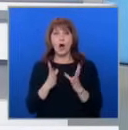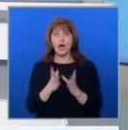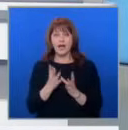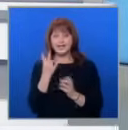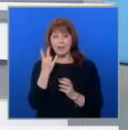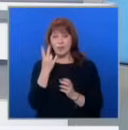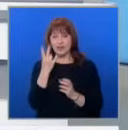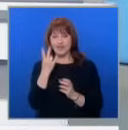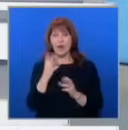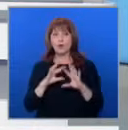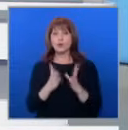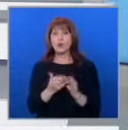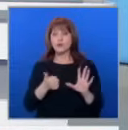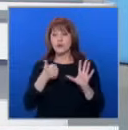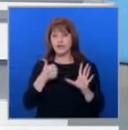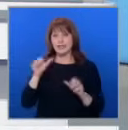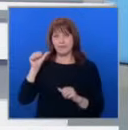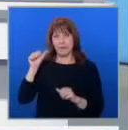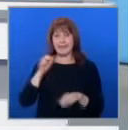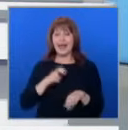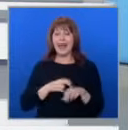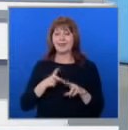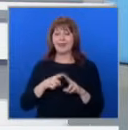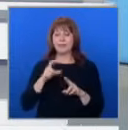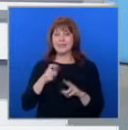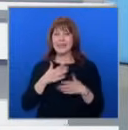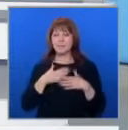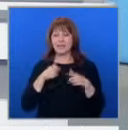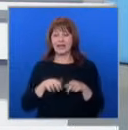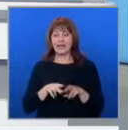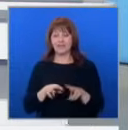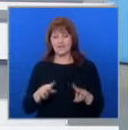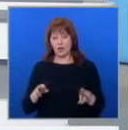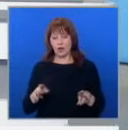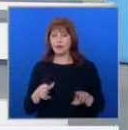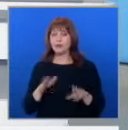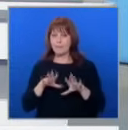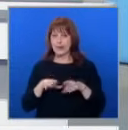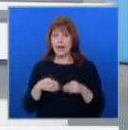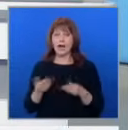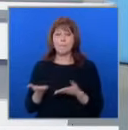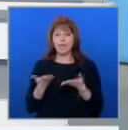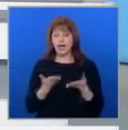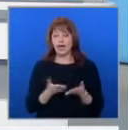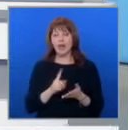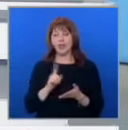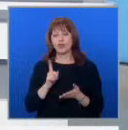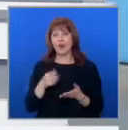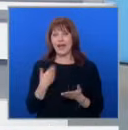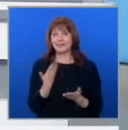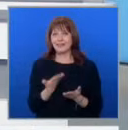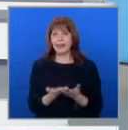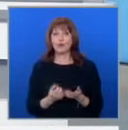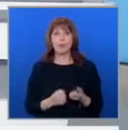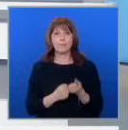политически сили. ДПС и Има такъв народ приеха поканата за разговори, но не дадоха категоричната си парламентарна подкрепа. По-близо